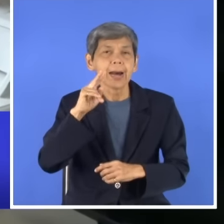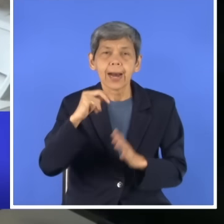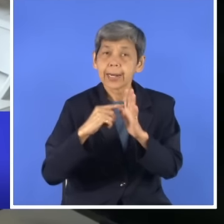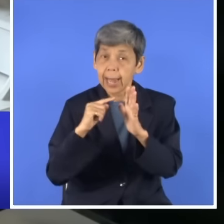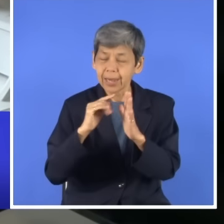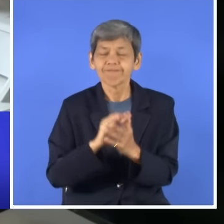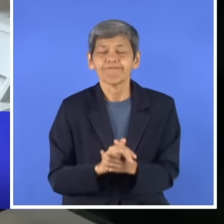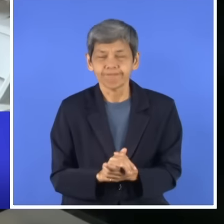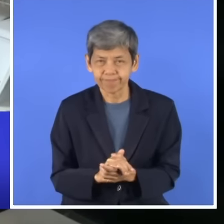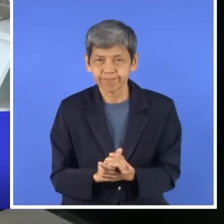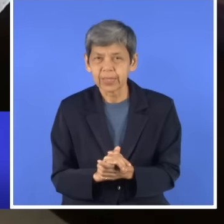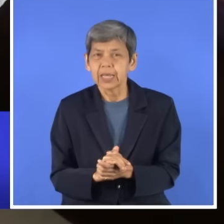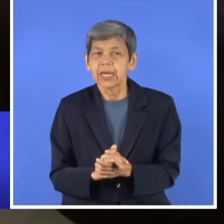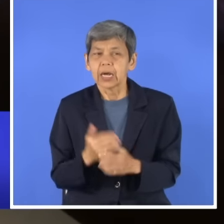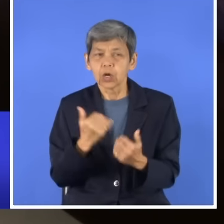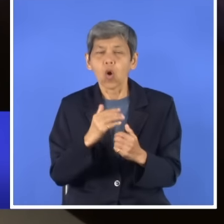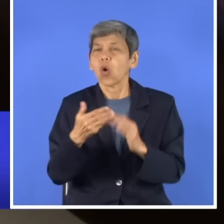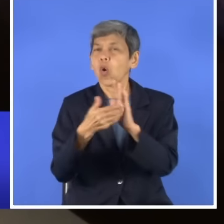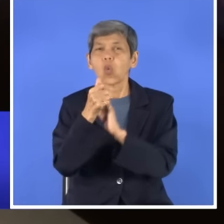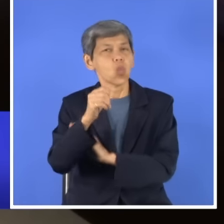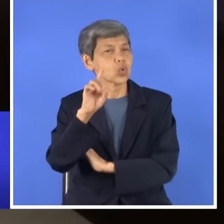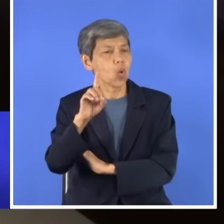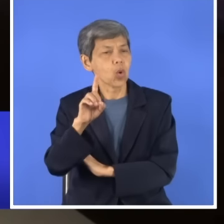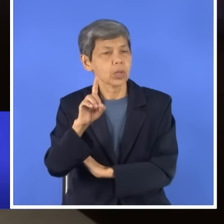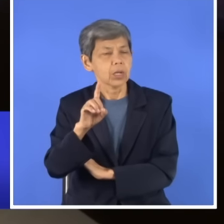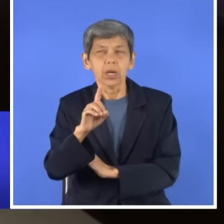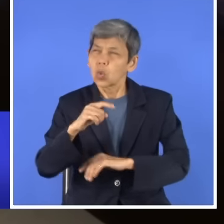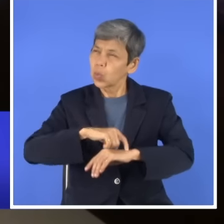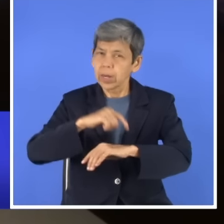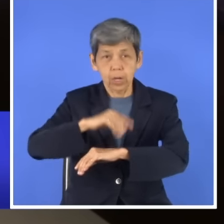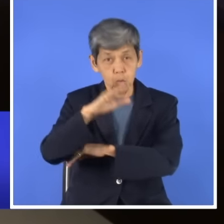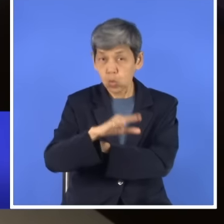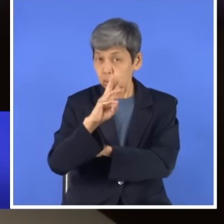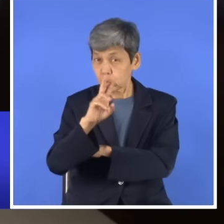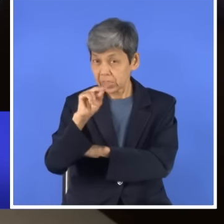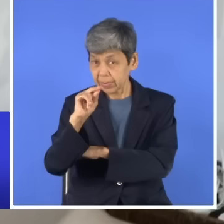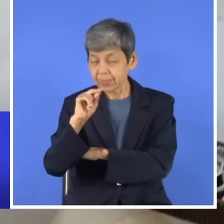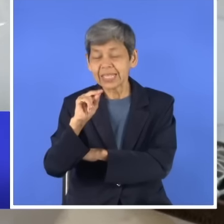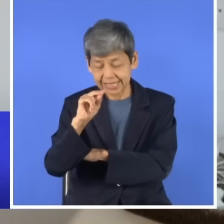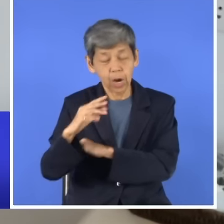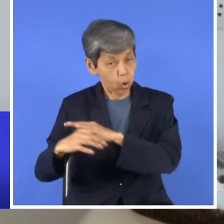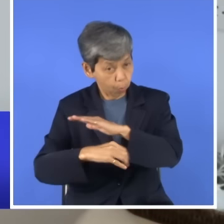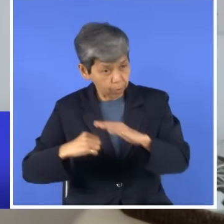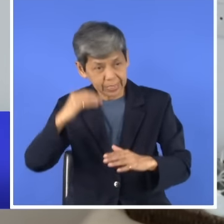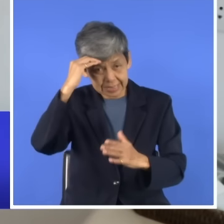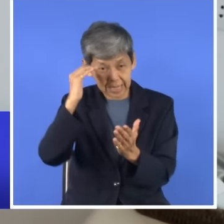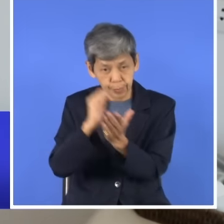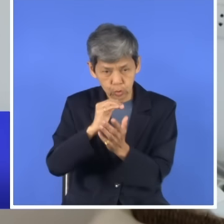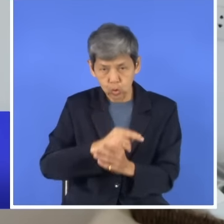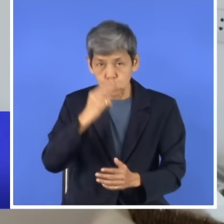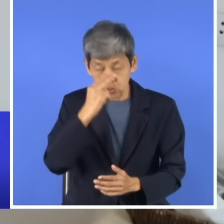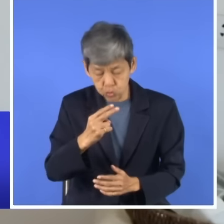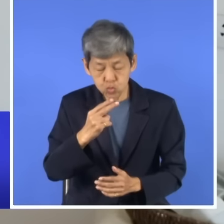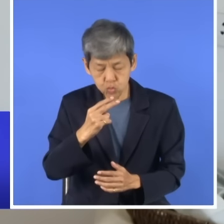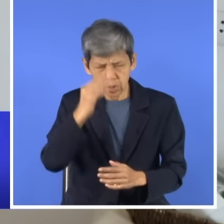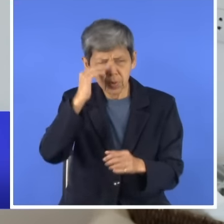ตำบลโนนทองอำเภอบ้านผือจังหวัดอุดรธานี 18:30 นาทีคือเวลาเกิดเหตุตำรวจก็ลงพื้นที่ไปตรวจสอบ